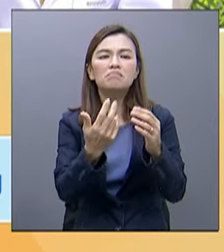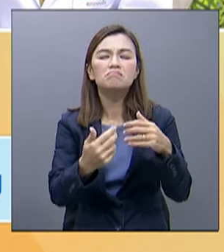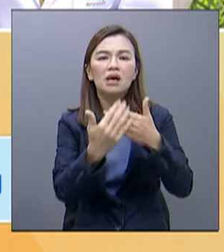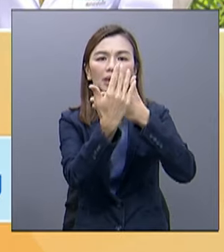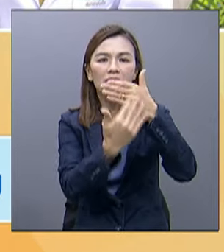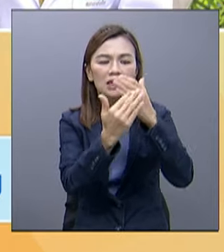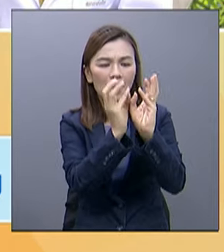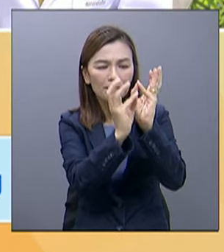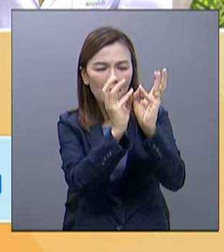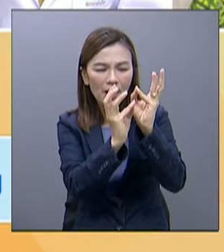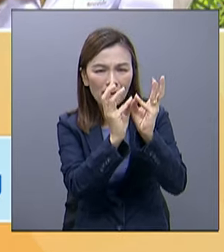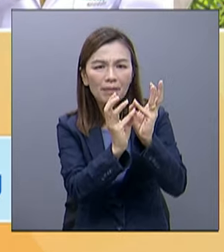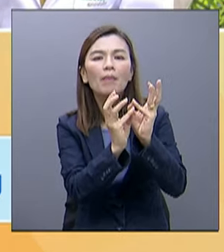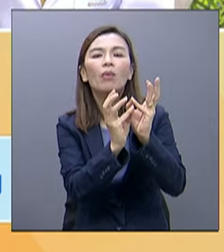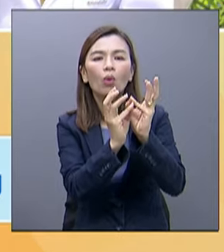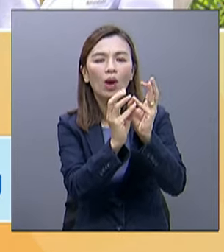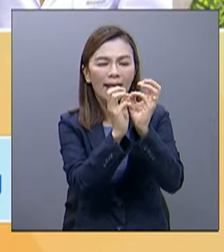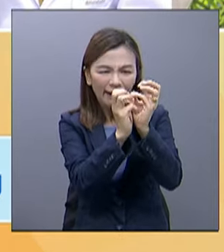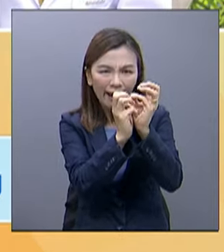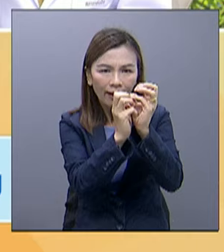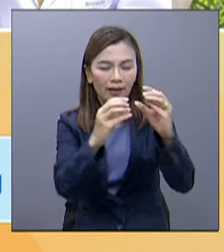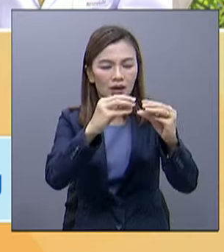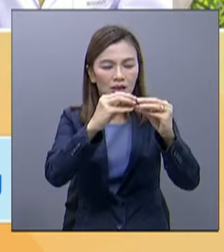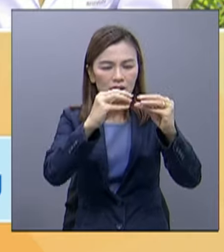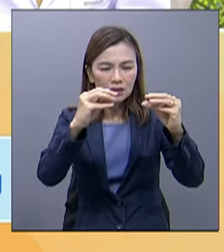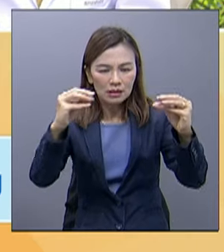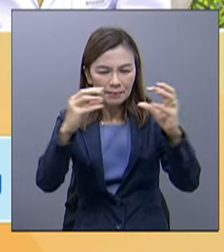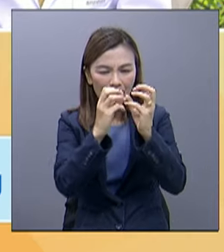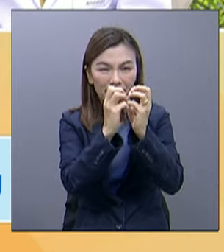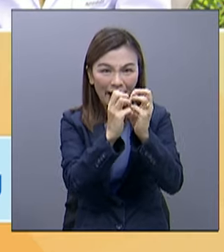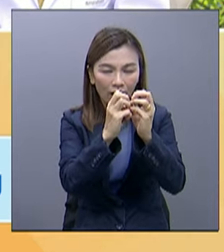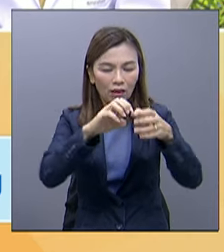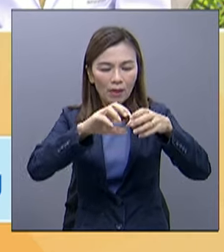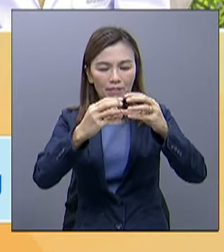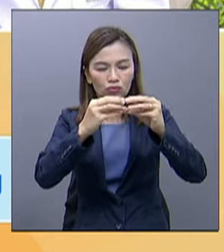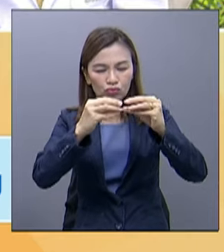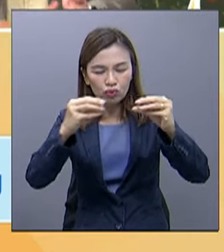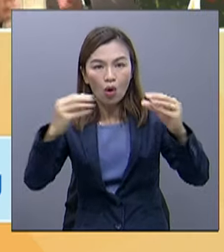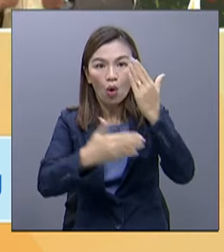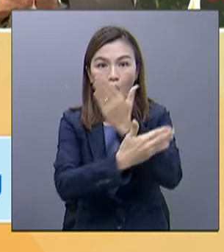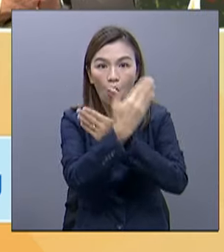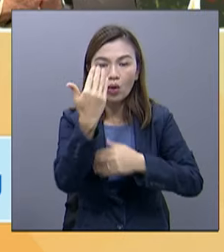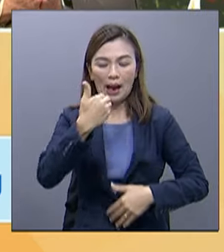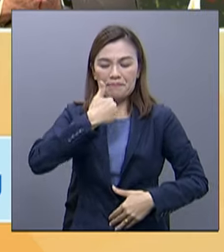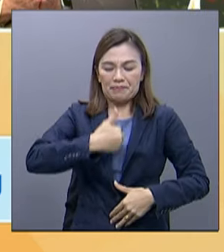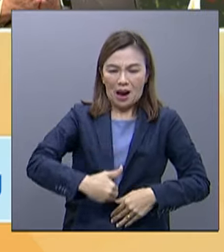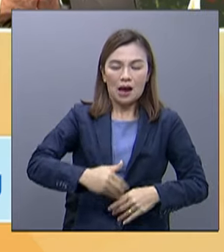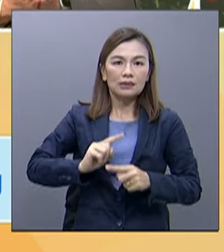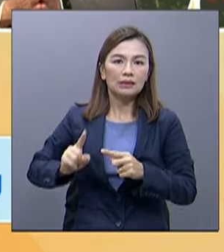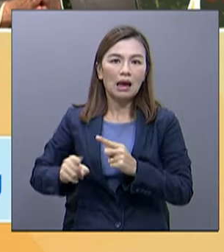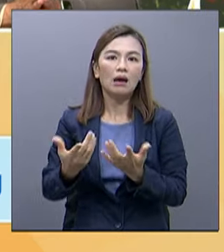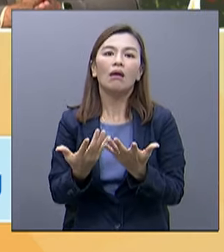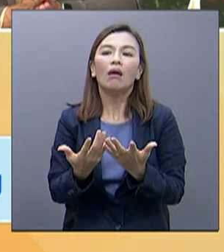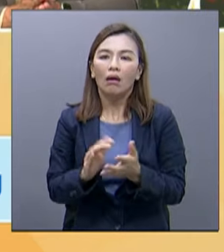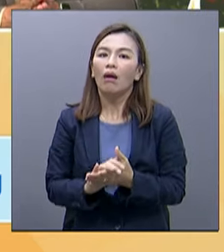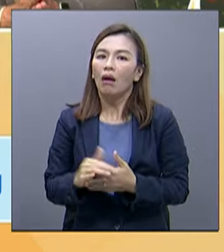ให้เกิดลิ่มเลือดได้ง่ายขึ้นหลอดเลือดหัวใจตีบแลเลือดสมองตเป็นมาพภาพเพิ่มขึ้นครับงั้นแปลว่าพวกอาหารเสริมพวกนี้เนี่ยเราจะ